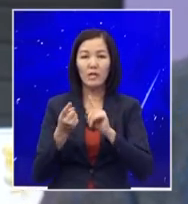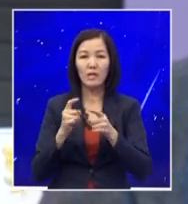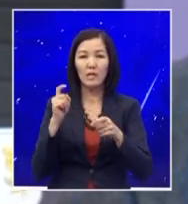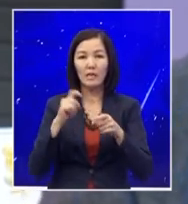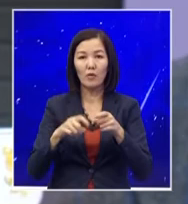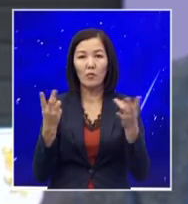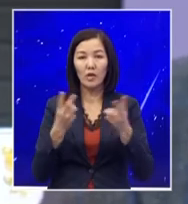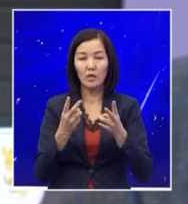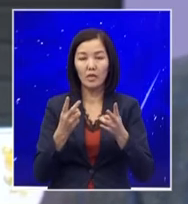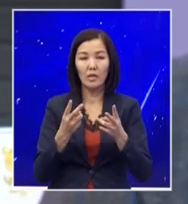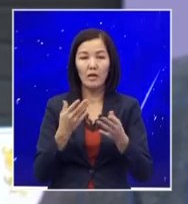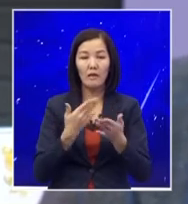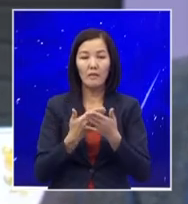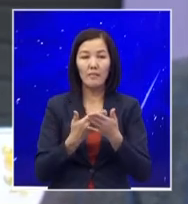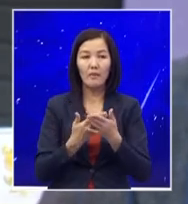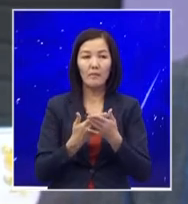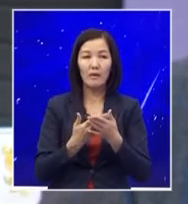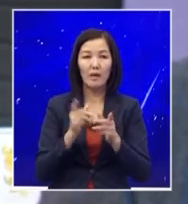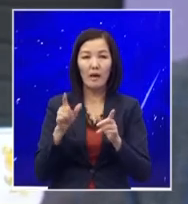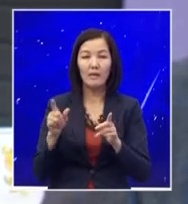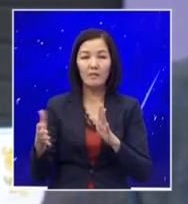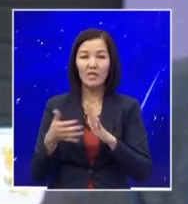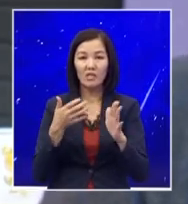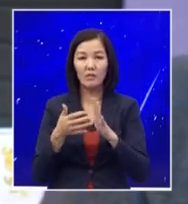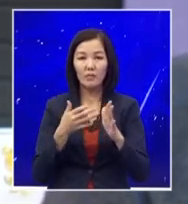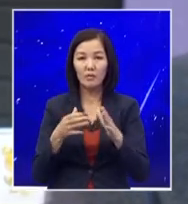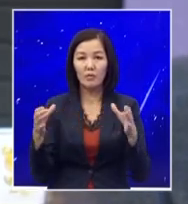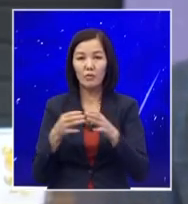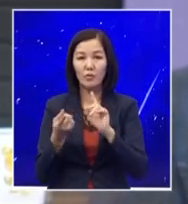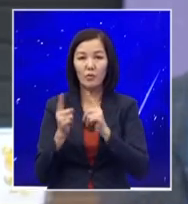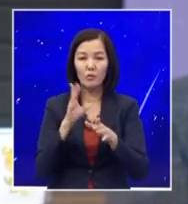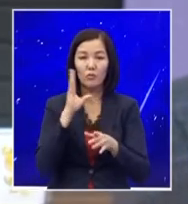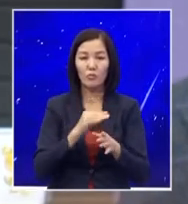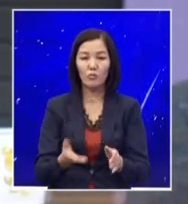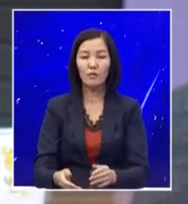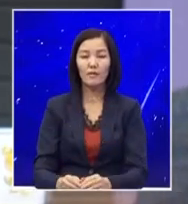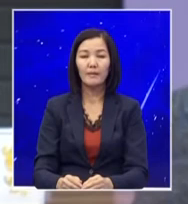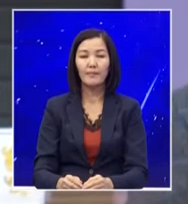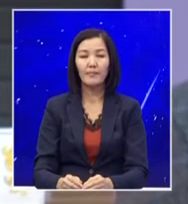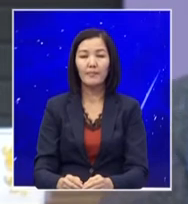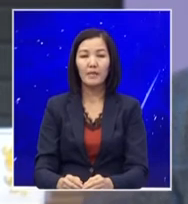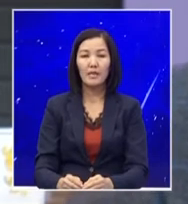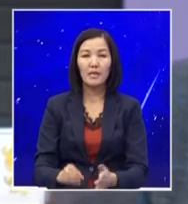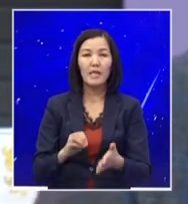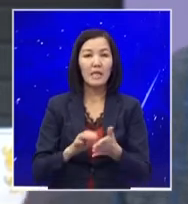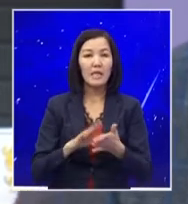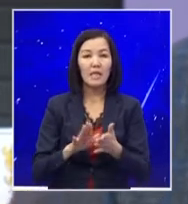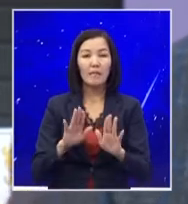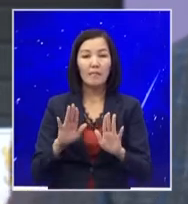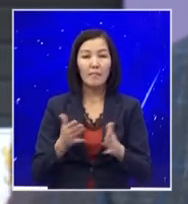есть егер де бір участокте адам саны жетпей тұрса, сол участокқа ауыстыруы мүмкін. Тіркелмейтін жағдайлар ол